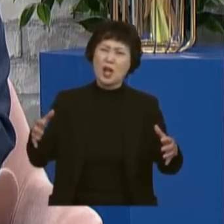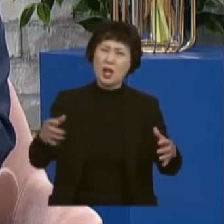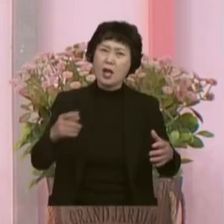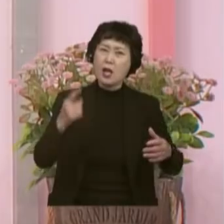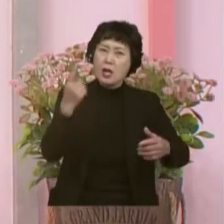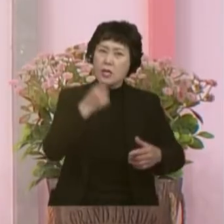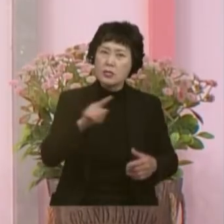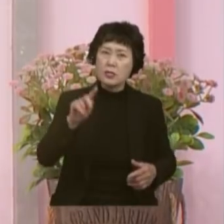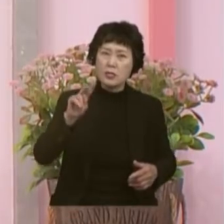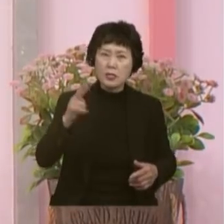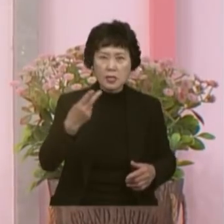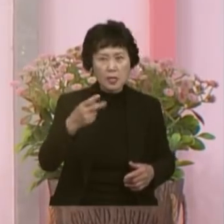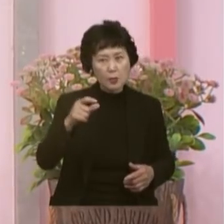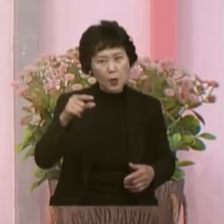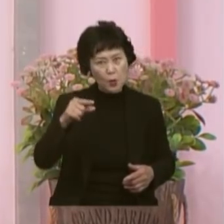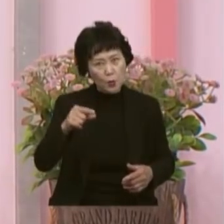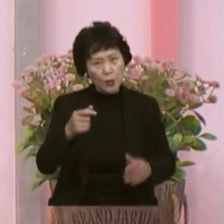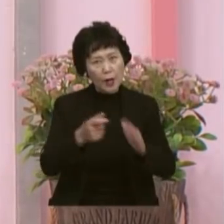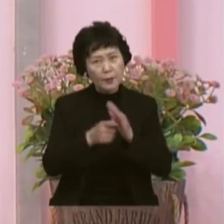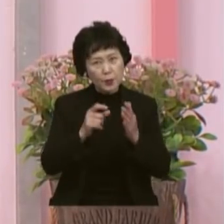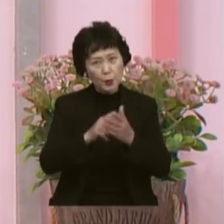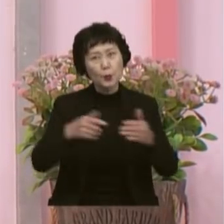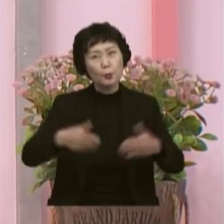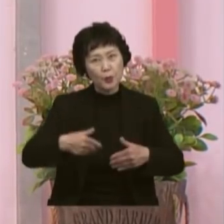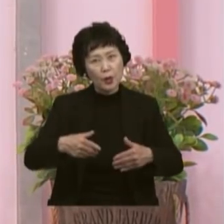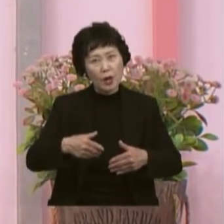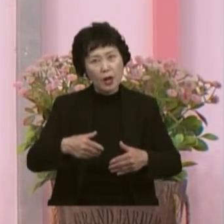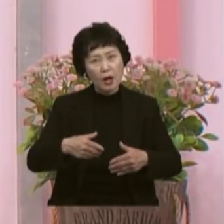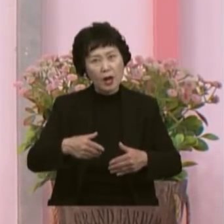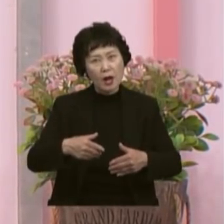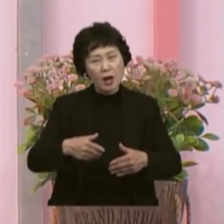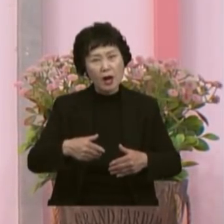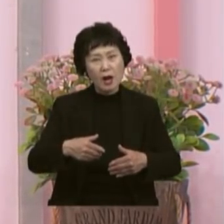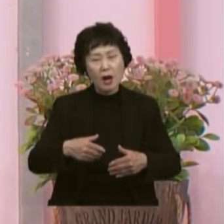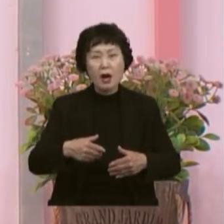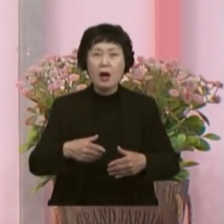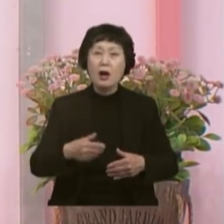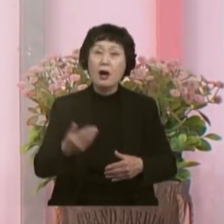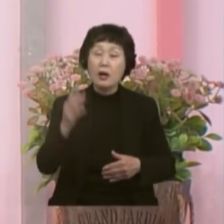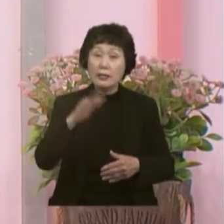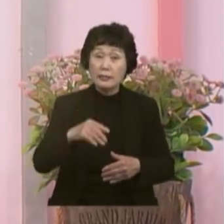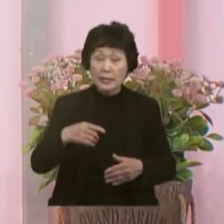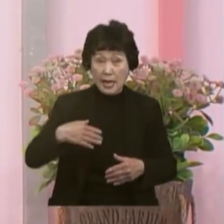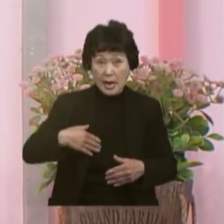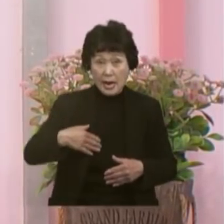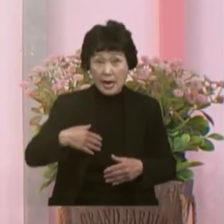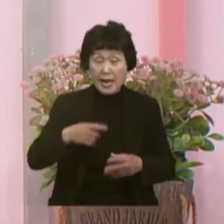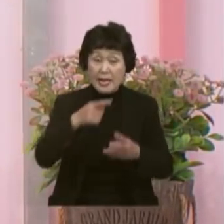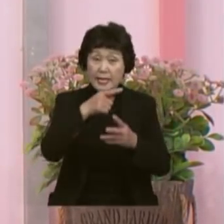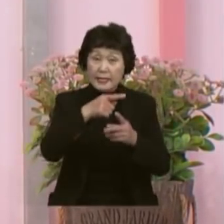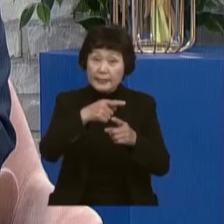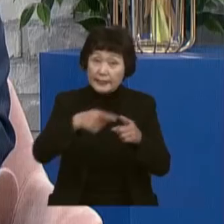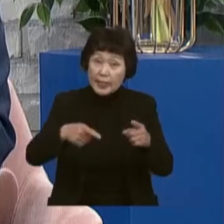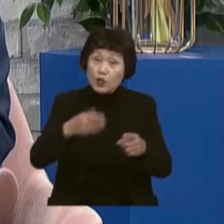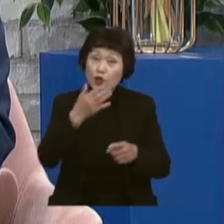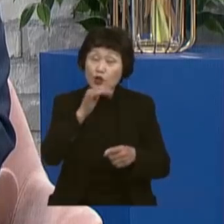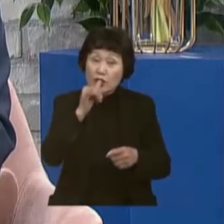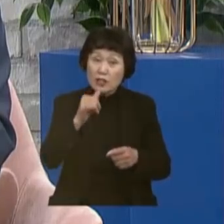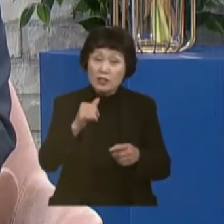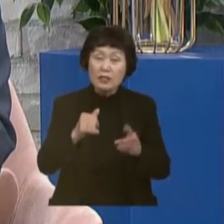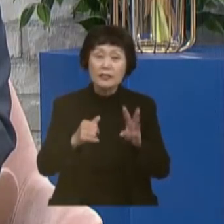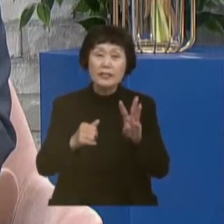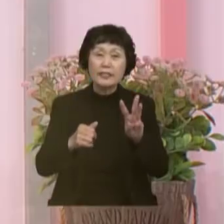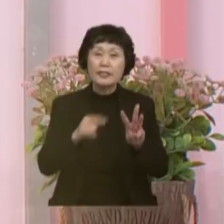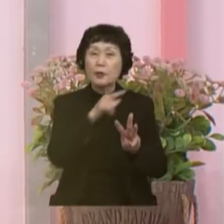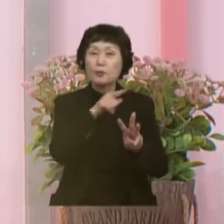정도, 1300g이라는 걸 가지고 있대요. 누구나 작은 사람도 있는데. 예. 근데 여기서 자를 수 있는 거는 3분의 2만 자를 수 있대요. 네. 3분의